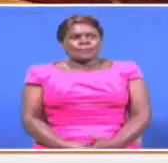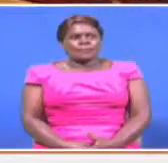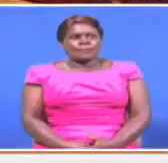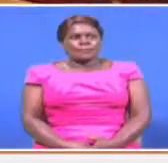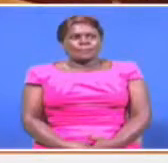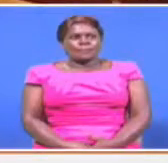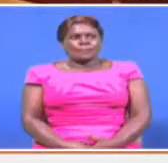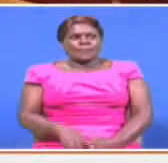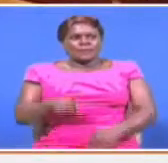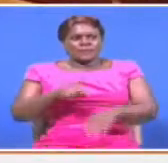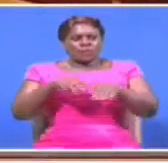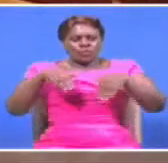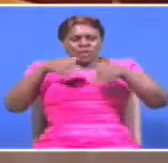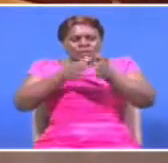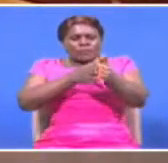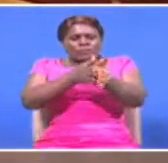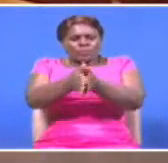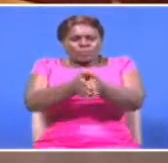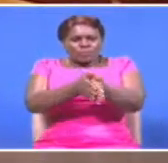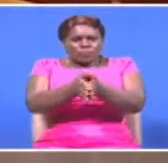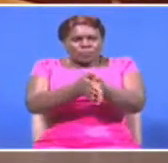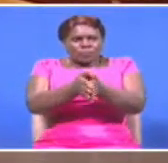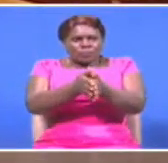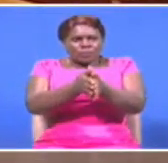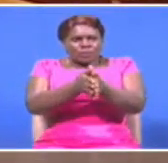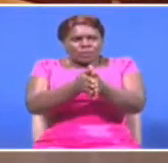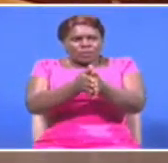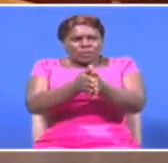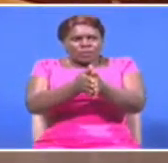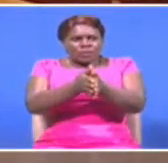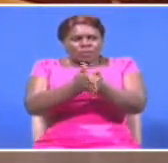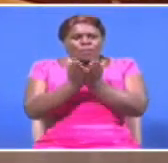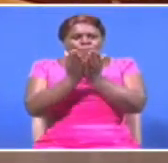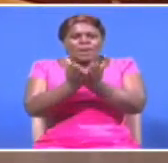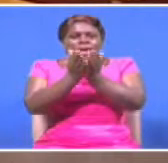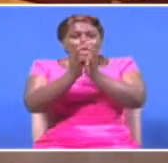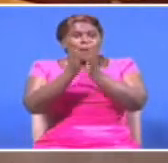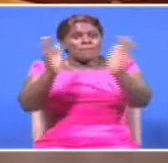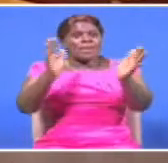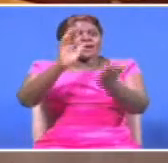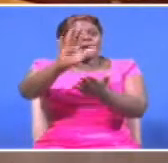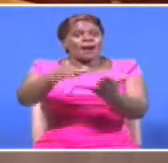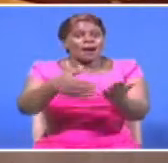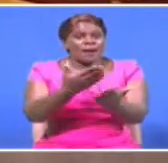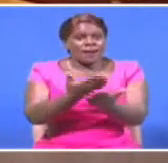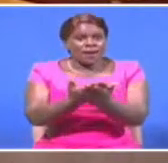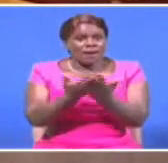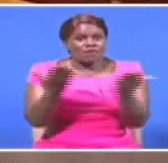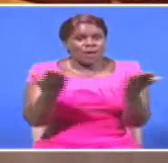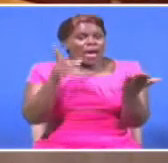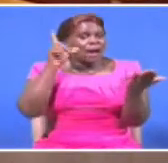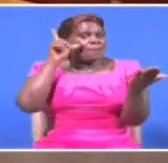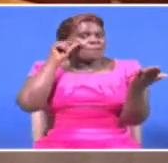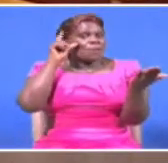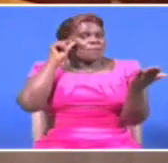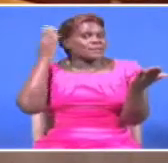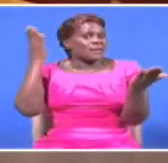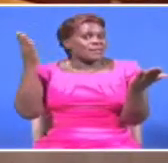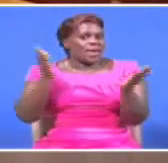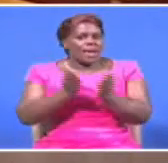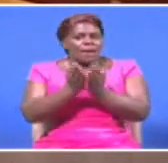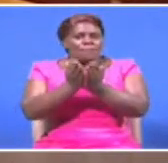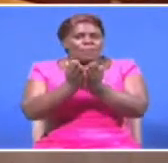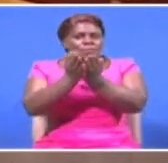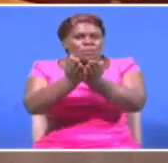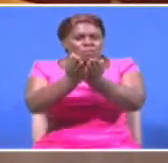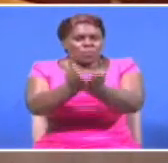Iliyokuwa ikisubiriwa kwa hamu, ambayo ina maktaba kubwa zaidi ulimwenguni, hatimaye imetia nanga katika bandari ya Mombasa. Meli hiyo kwa